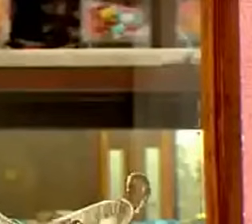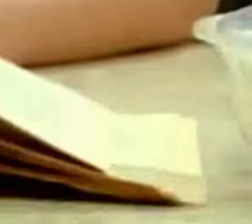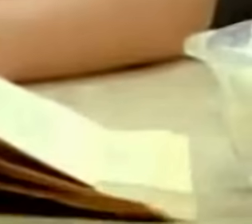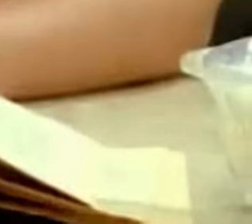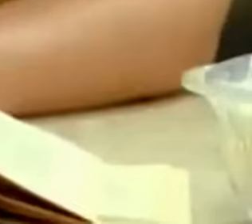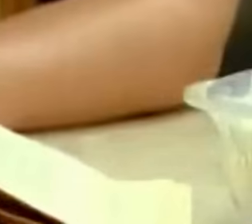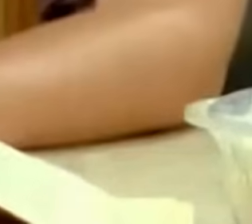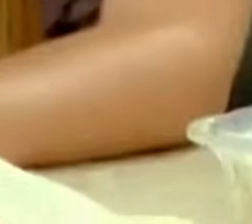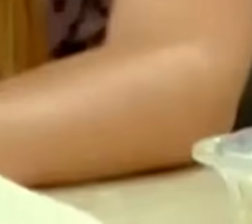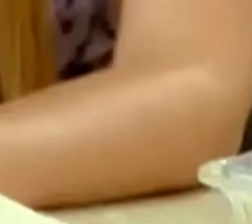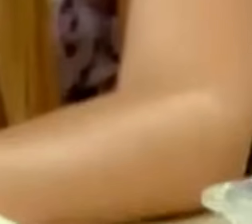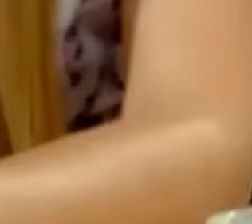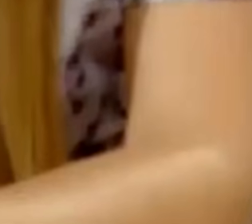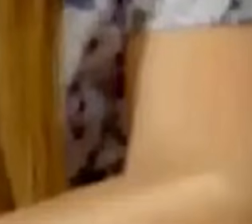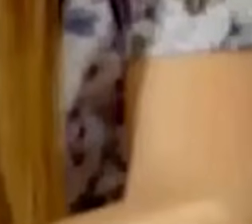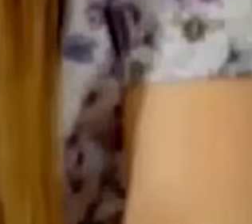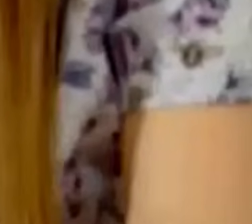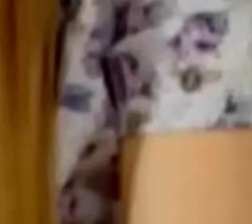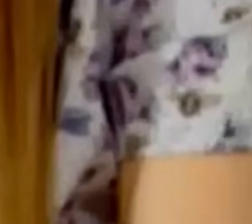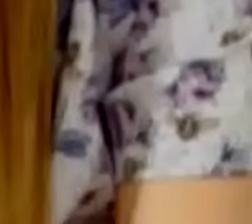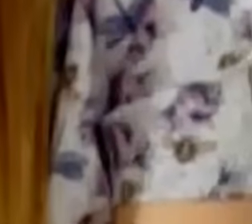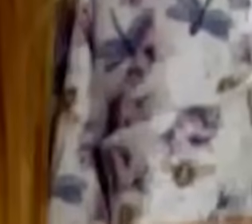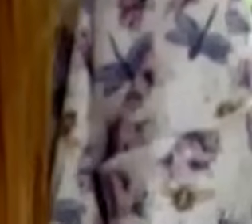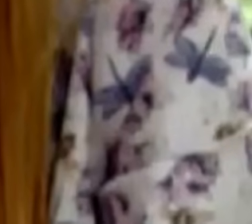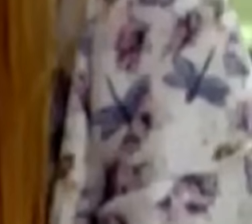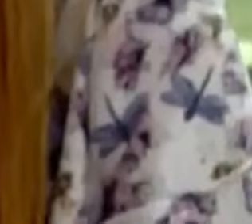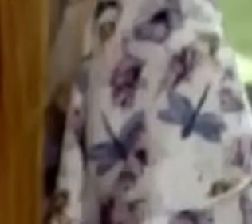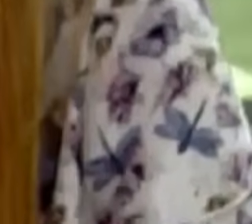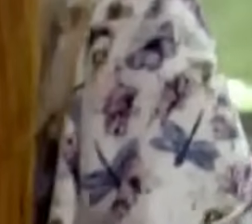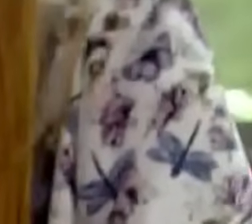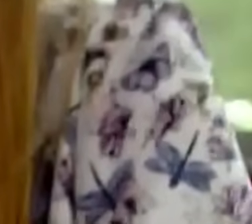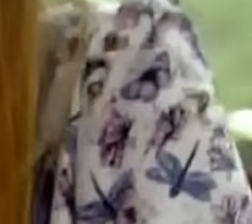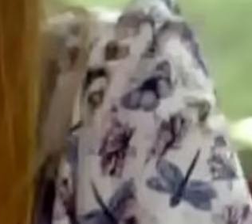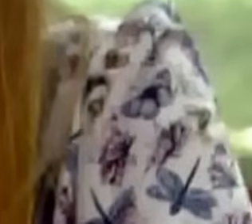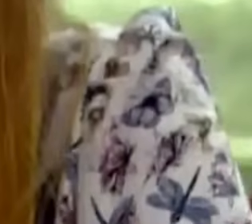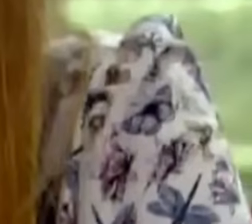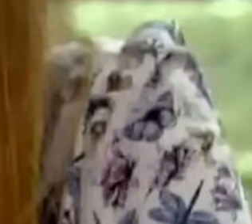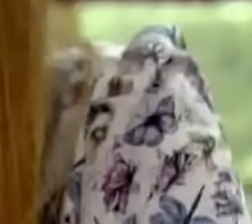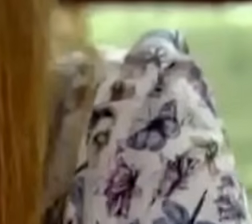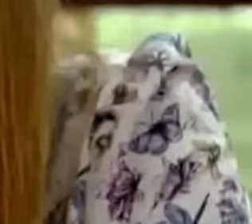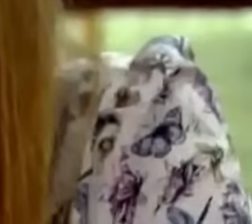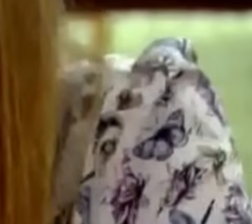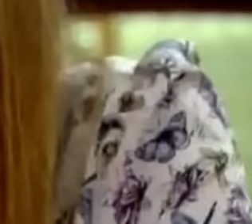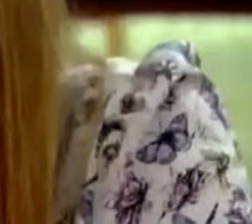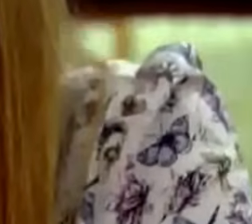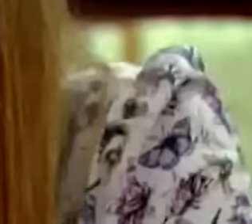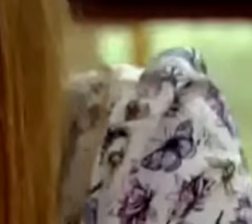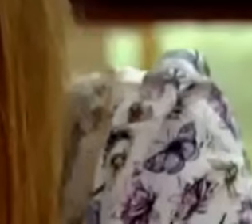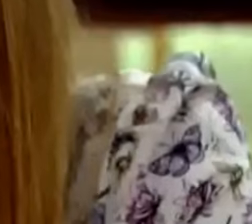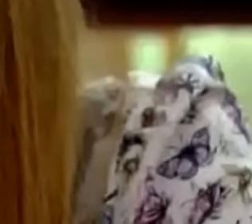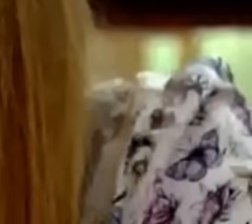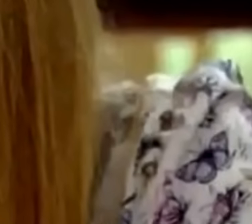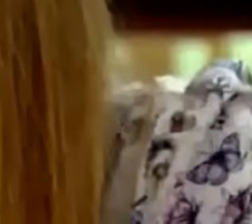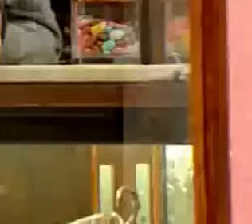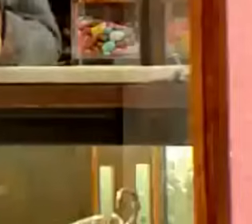döndü, hüzünle seyrediyor. Önünde açık ders kitabı ama çalışmak ne mümkün. İç geçirerek öylece pencereye